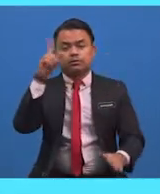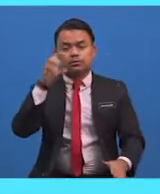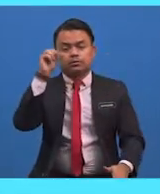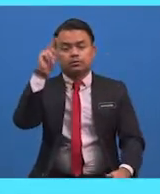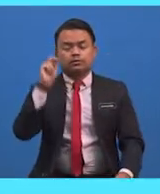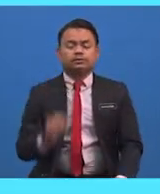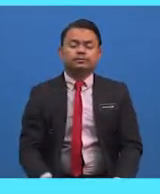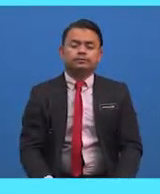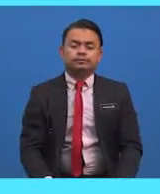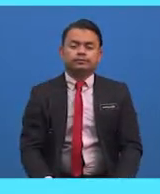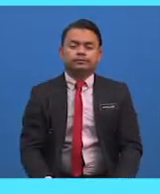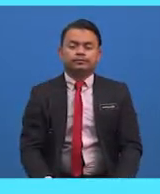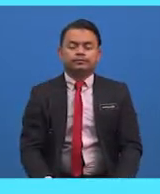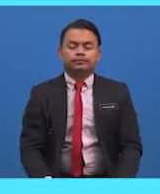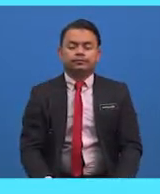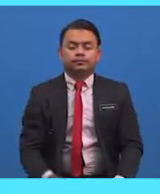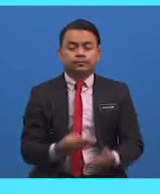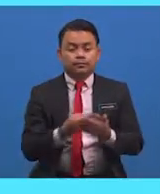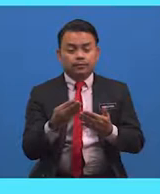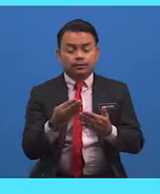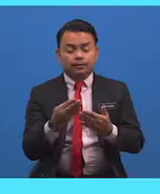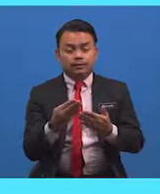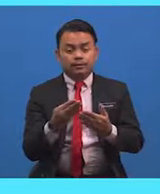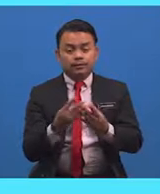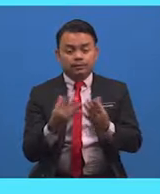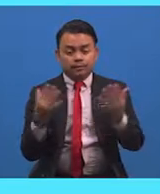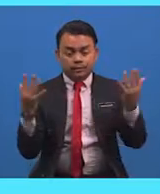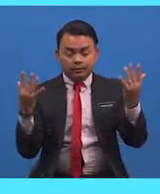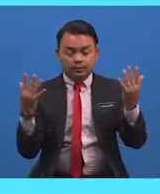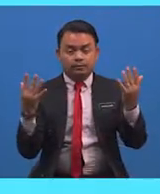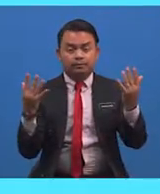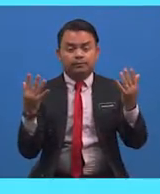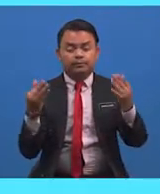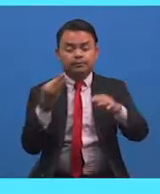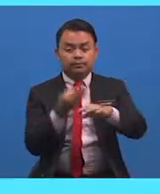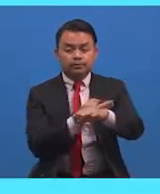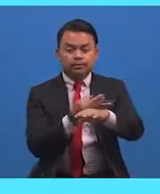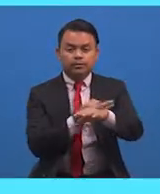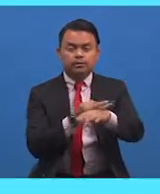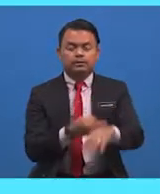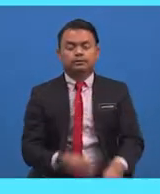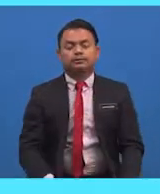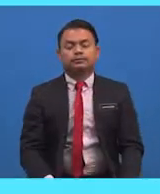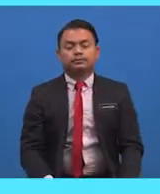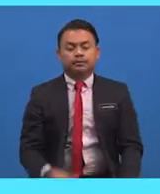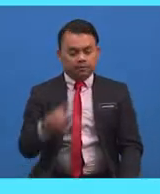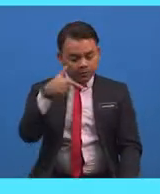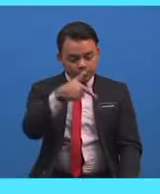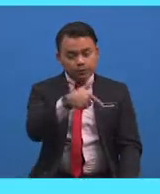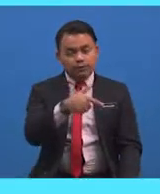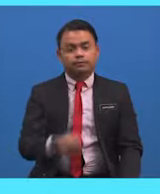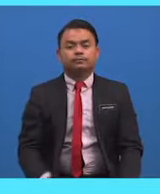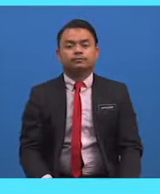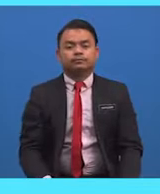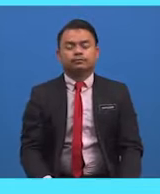Bahan api fosil terdiri daripada petroleum, arang batu dan gas asli yang menghasilkan karbon